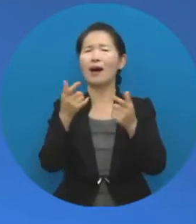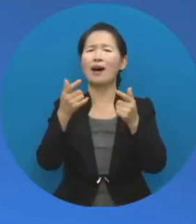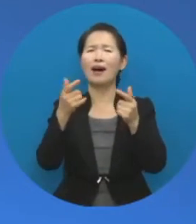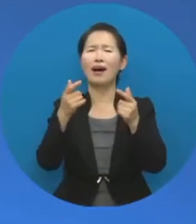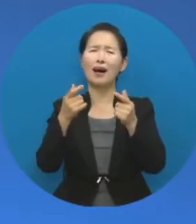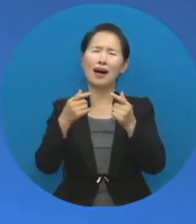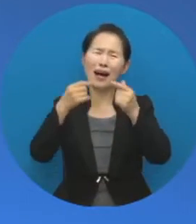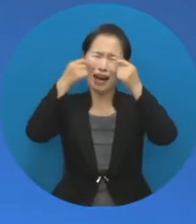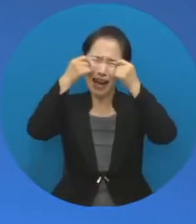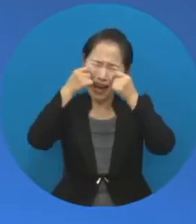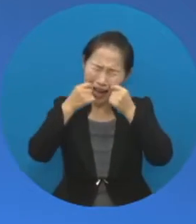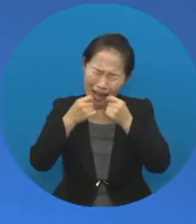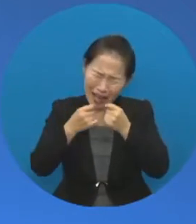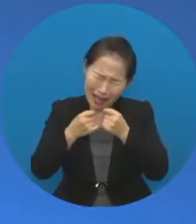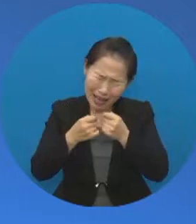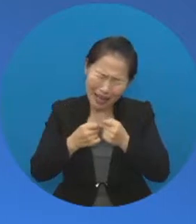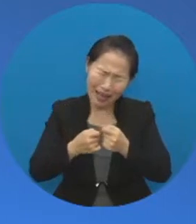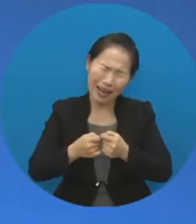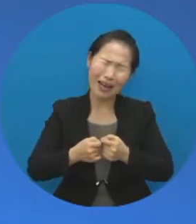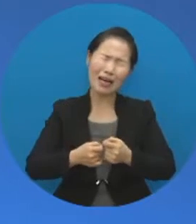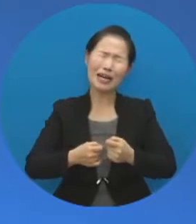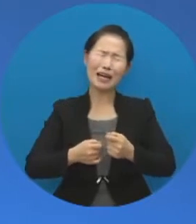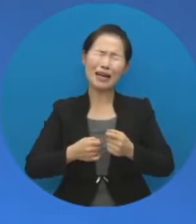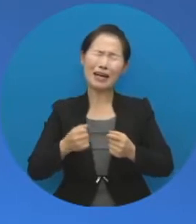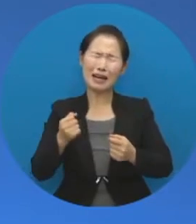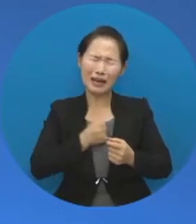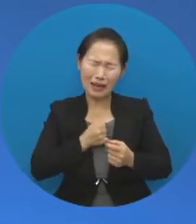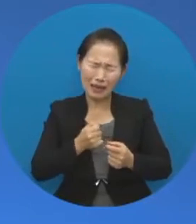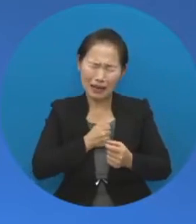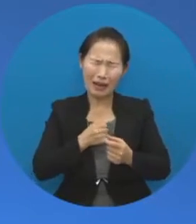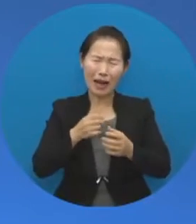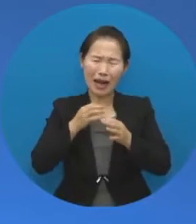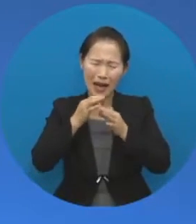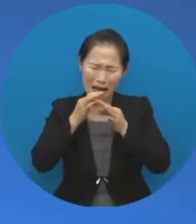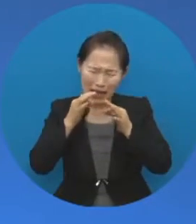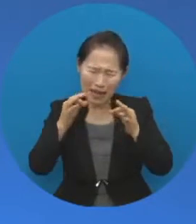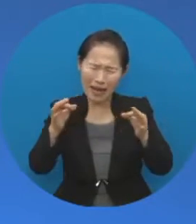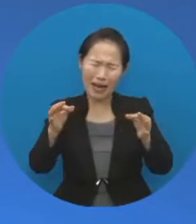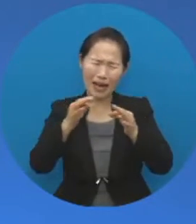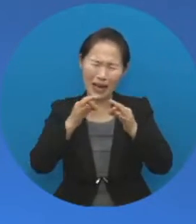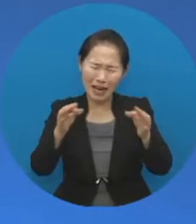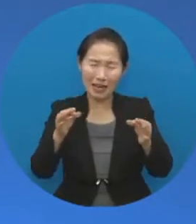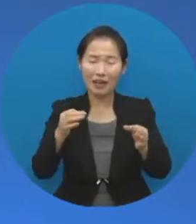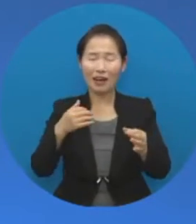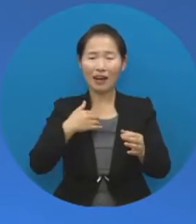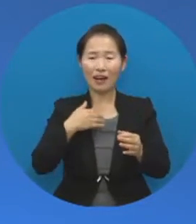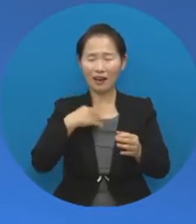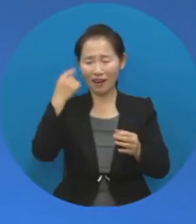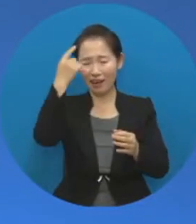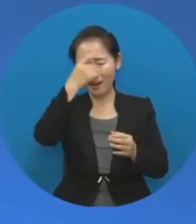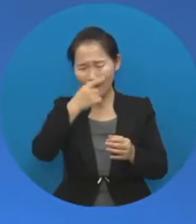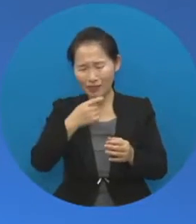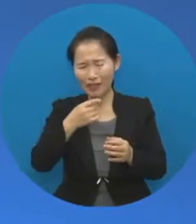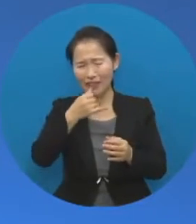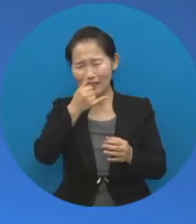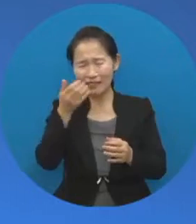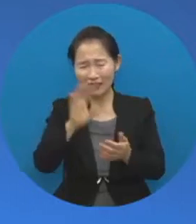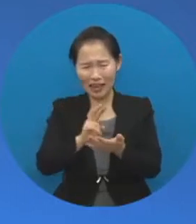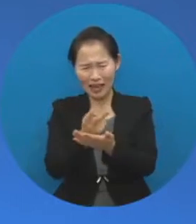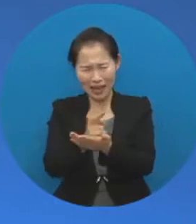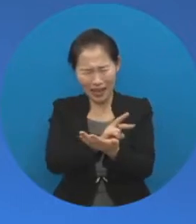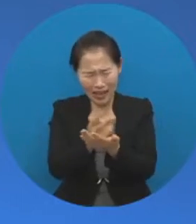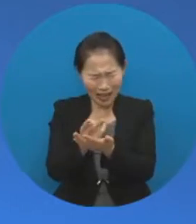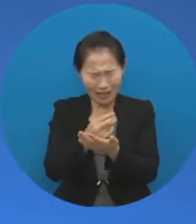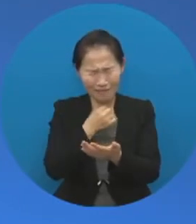소리를 지르는 그런 거 있잖아요. 제가 감사한 거는 그나마 떼굴떼굴 굴리지 않으신 게 감사한 게 이게 제가